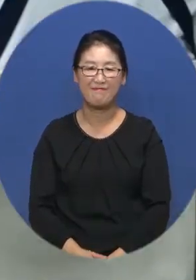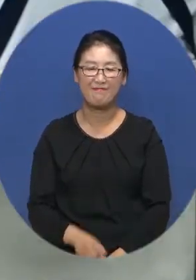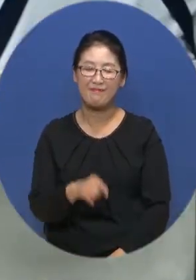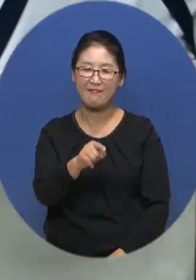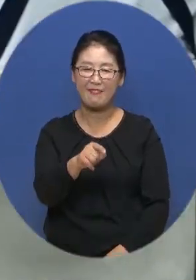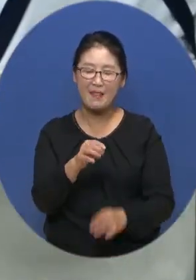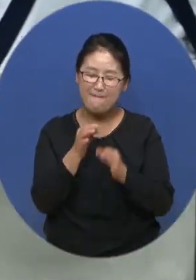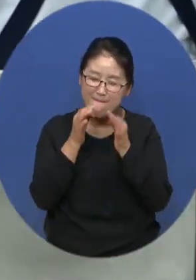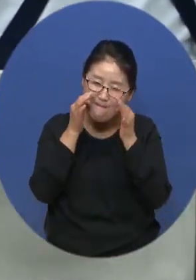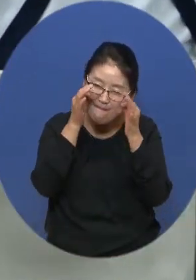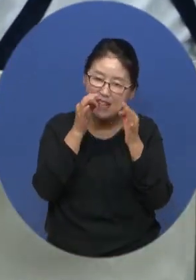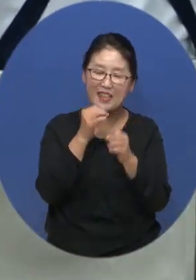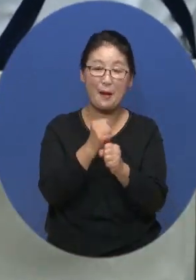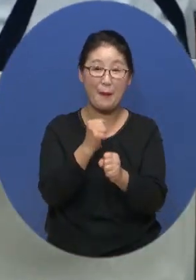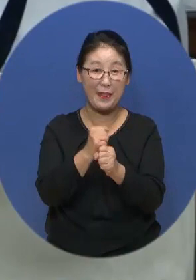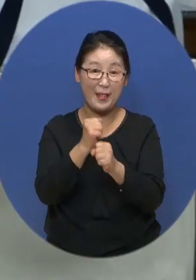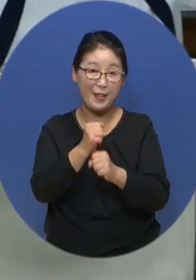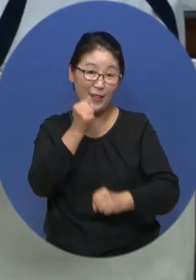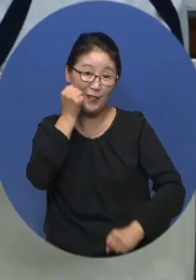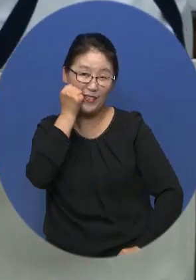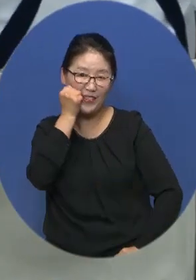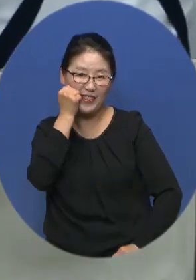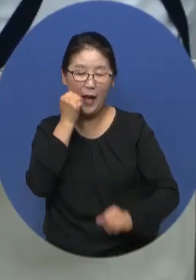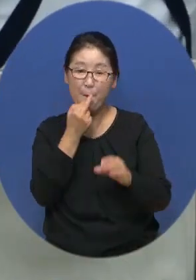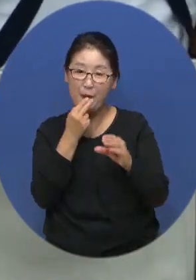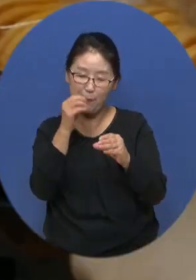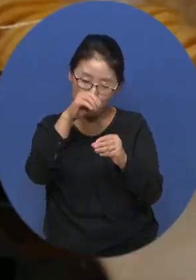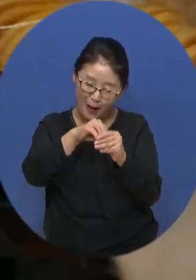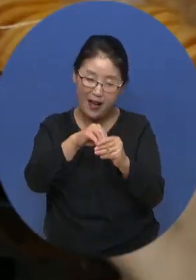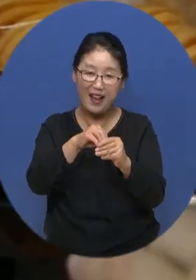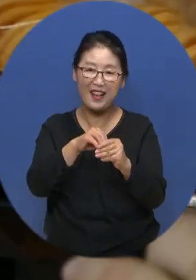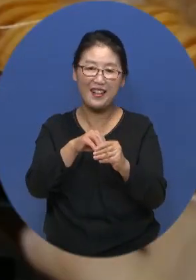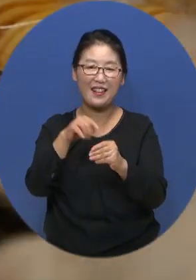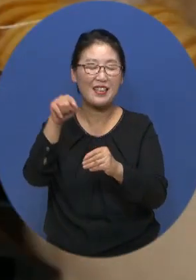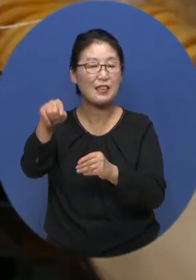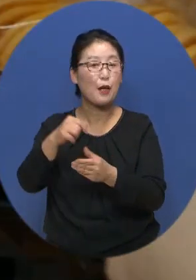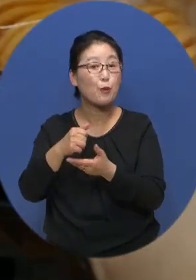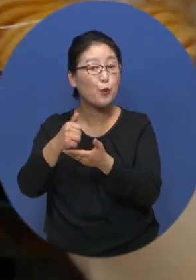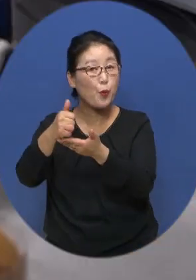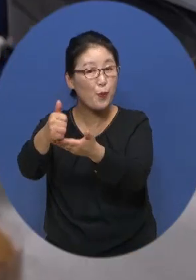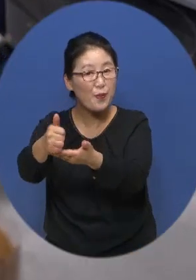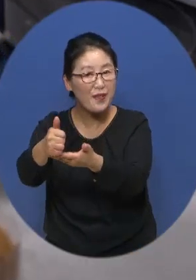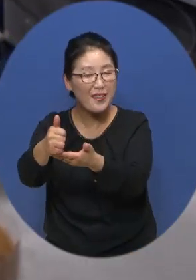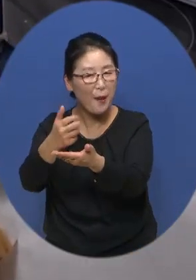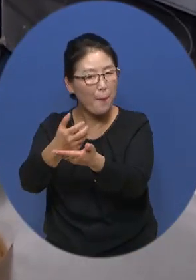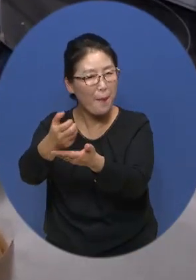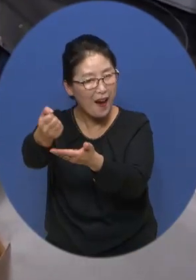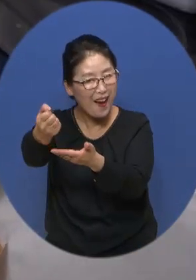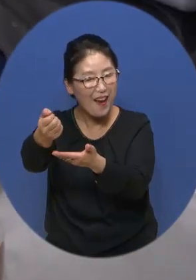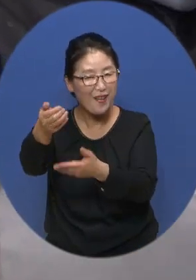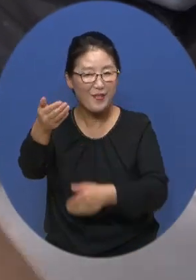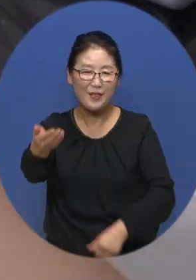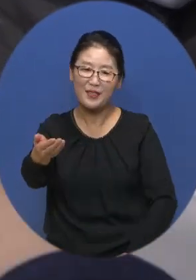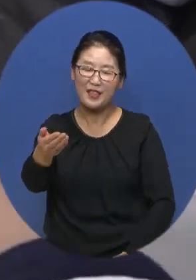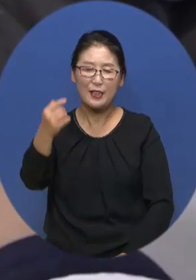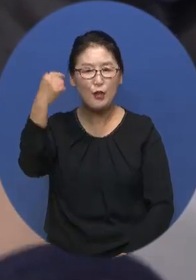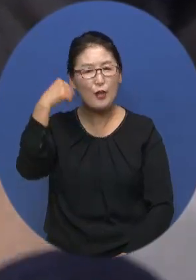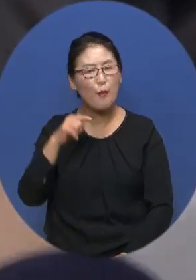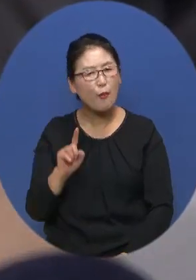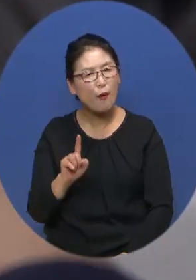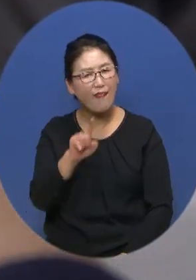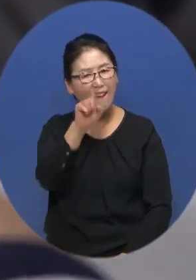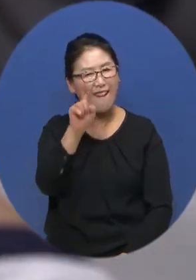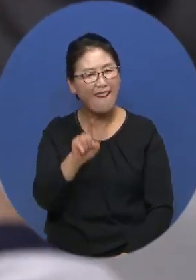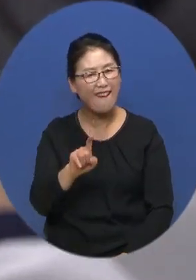완성된 소중한 쿠키 한 봉지가 소비자에게는 어떤 감동으로 전해질지 사뭇 기대가 됩니다.